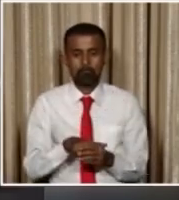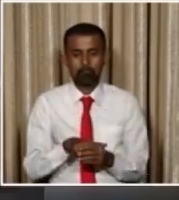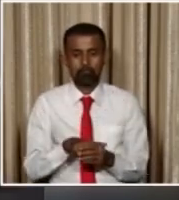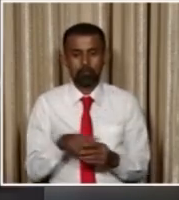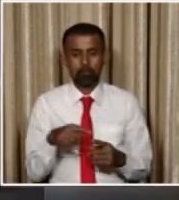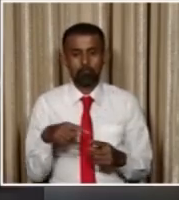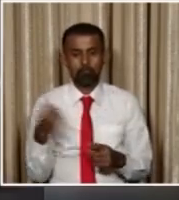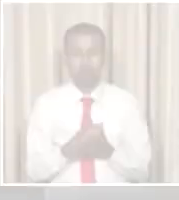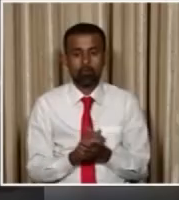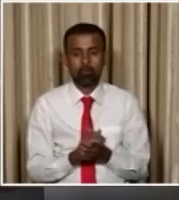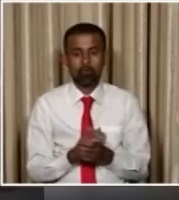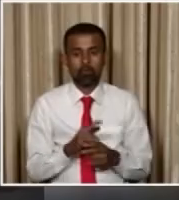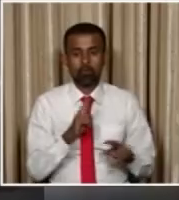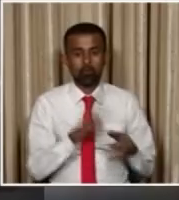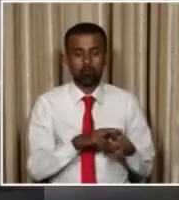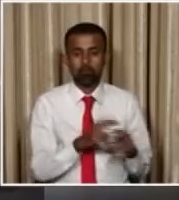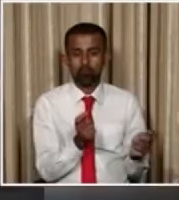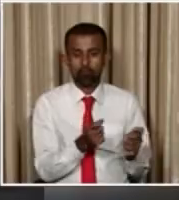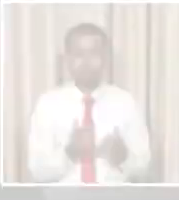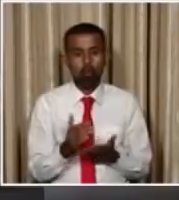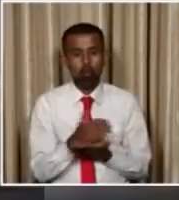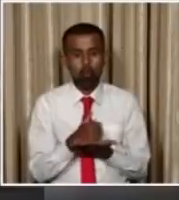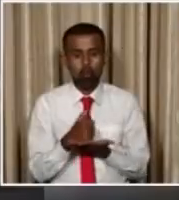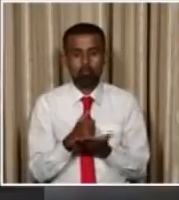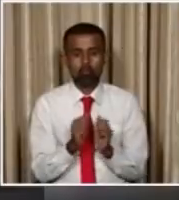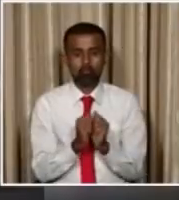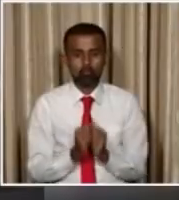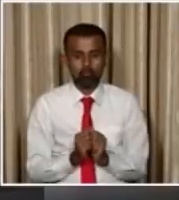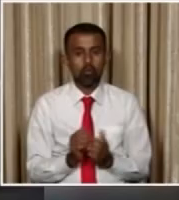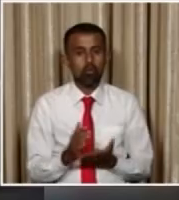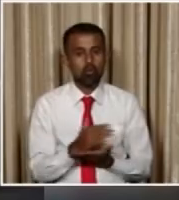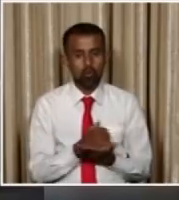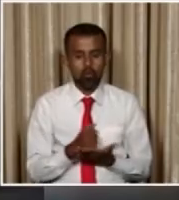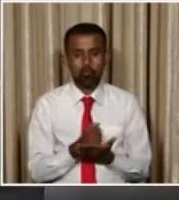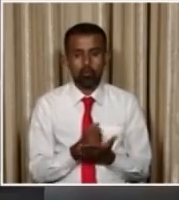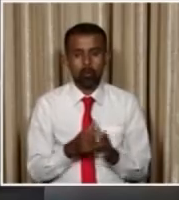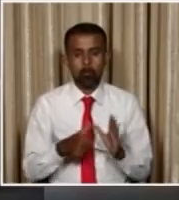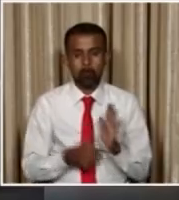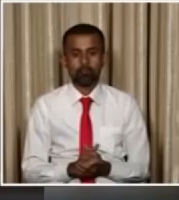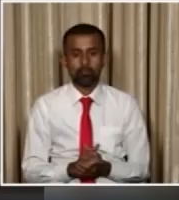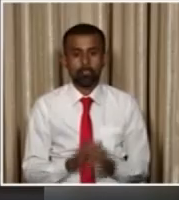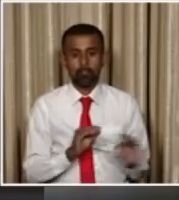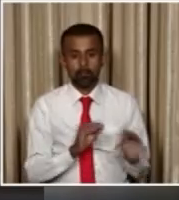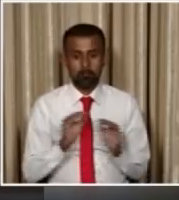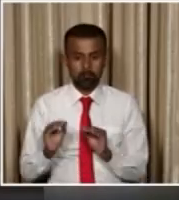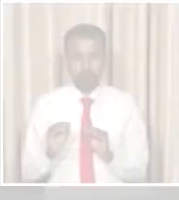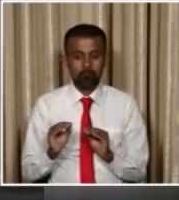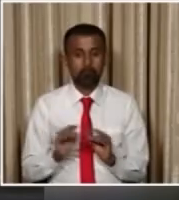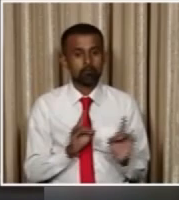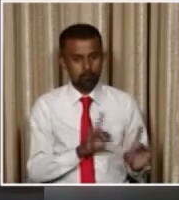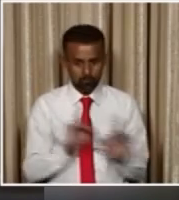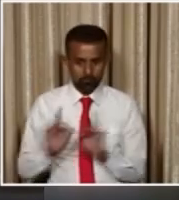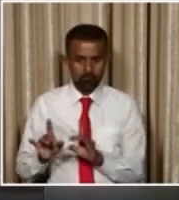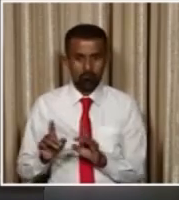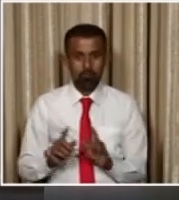වෙන වෙනම ගෙස්ට් හවුස් වල සාපු සංකීර්ණ මේ සියල්ලම වල වැඩ කිරීම වෙන සම්බන්ධව තමයි මේ ඒ පනතේ අද සංශෝධනය අවිලා තියෙන්නේ. මේ අයටත් අදාළව